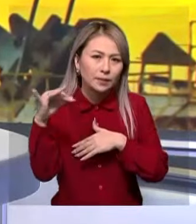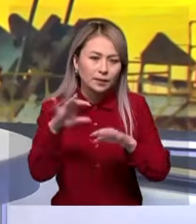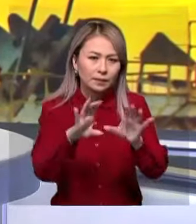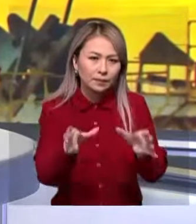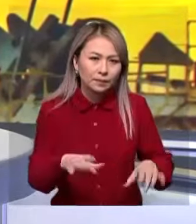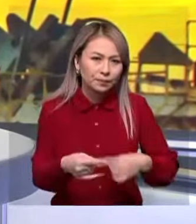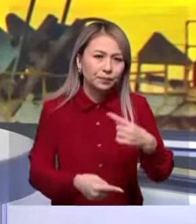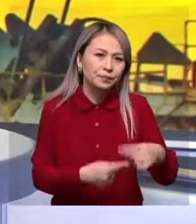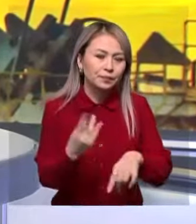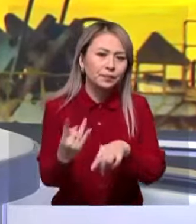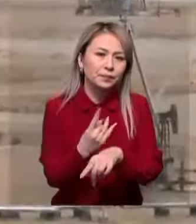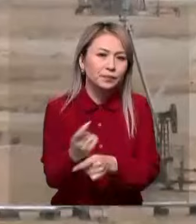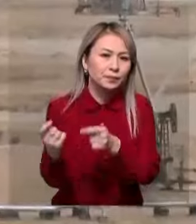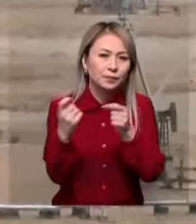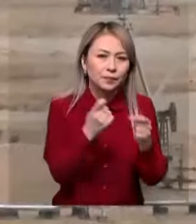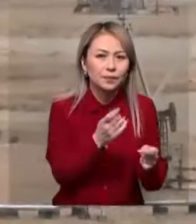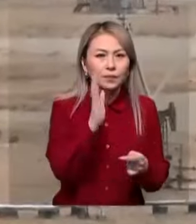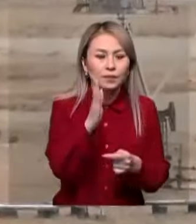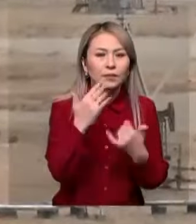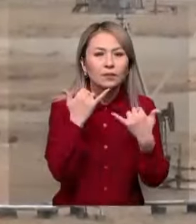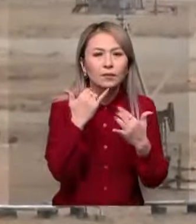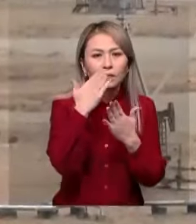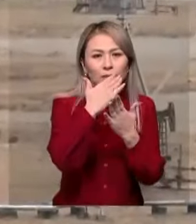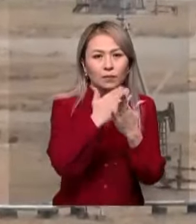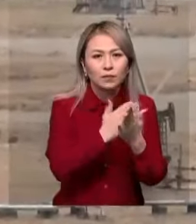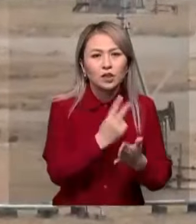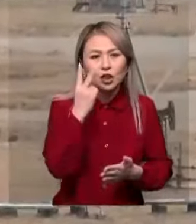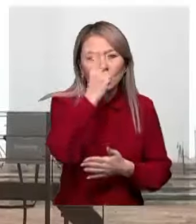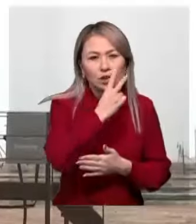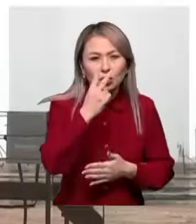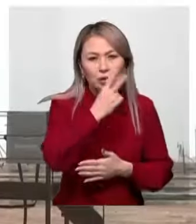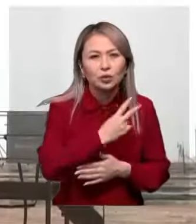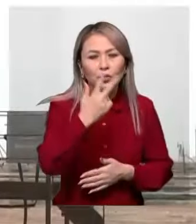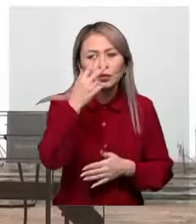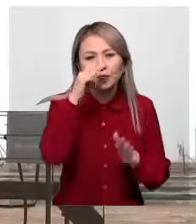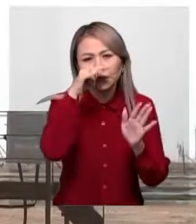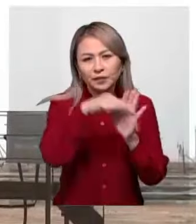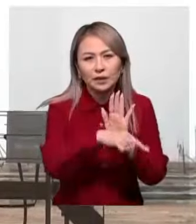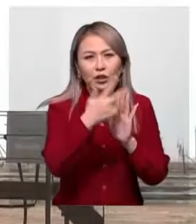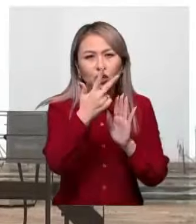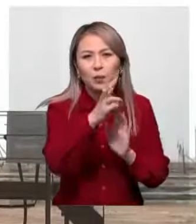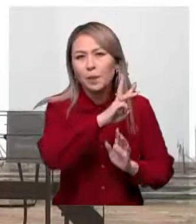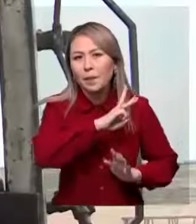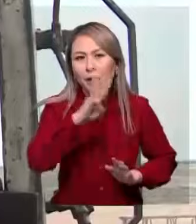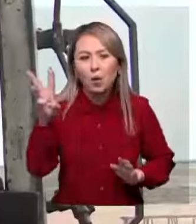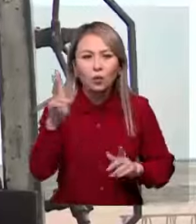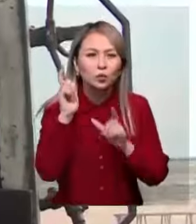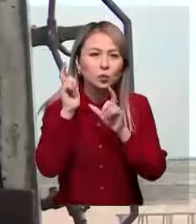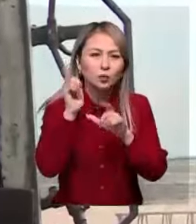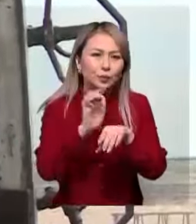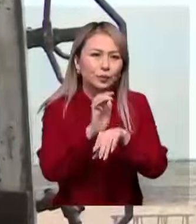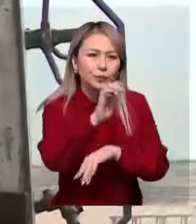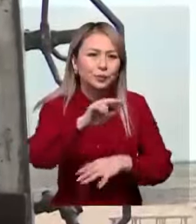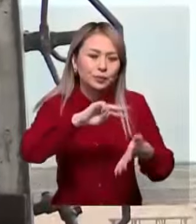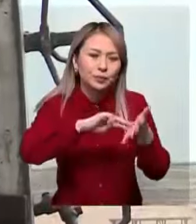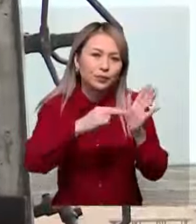арқылы мұнайдың алғашқы жеткізілімдері жүргізіледі. Қазір бұл бағыт бойынша 2 жыл ішінде 3 миллион тоннаға дейін өнім жіберу